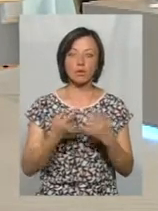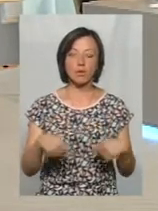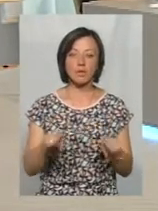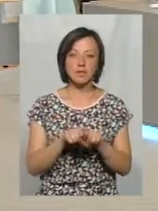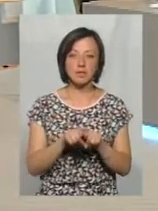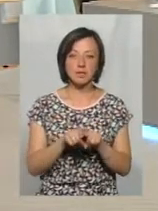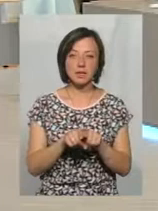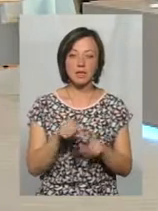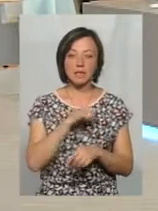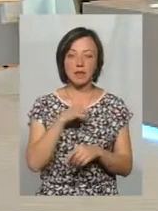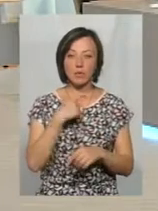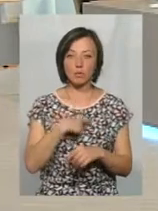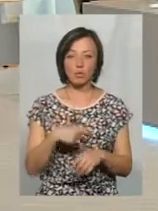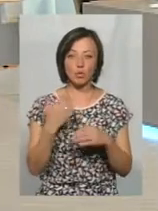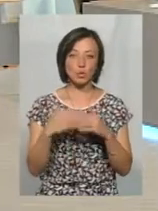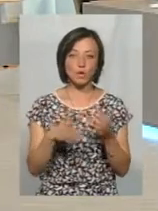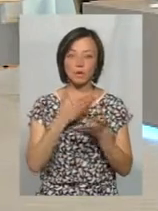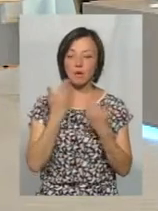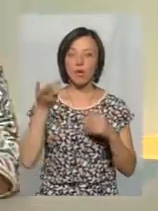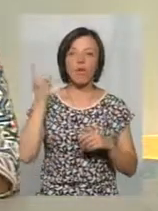організації самі по собі вже не мають,